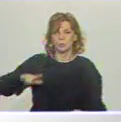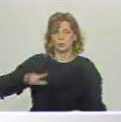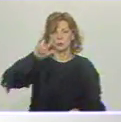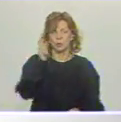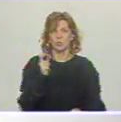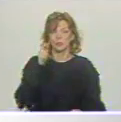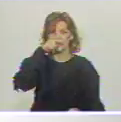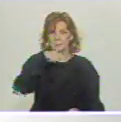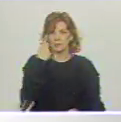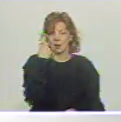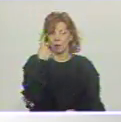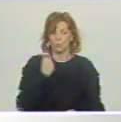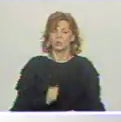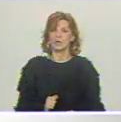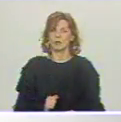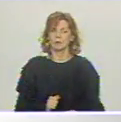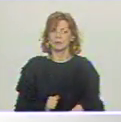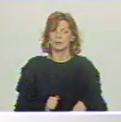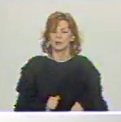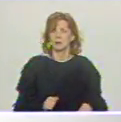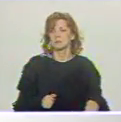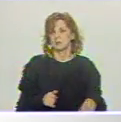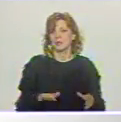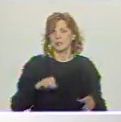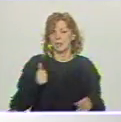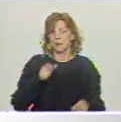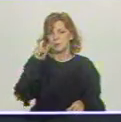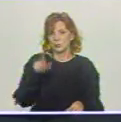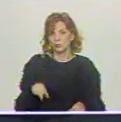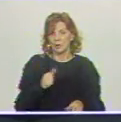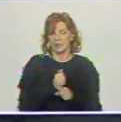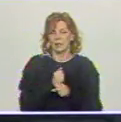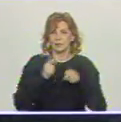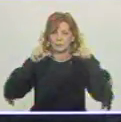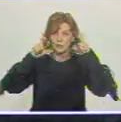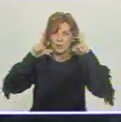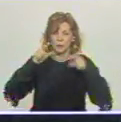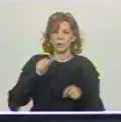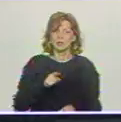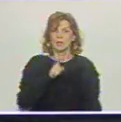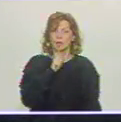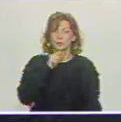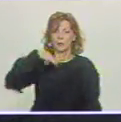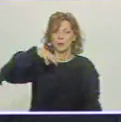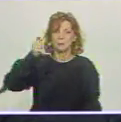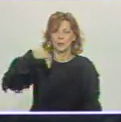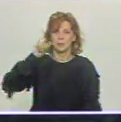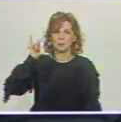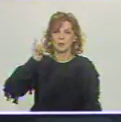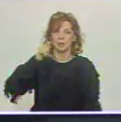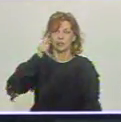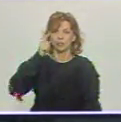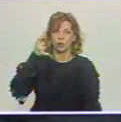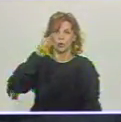singură. Deci persoana care lipsea era cea care fotografia, de fapt. Și e vorba de Mimi Geblescu, o domnișoară de 13-14